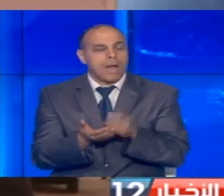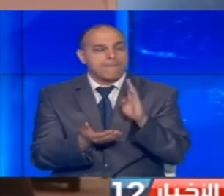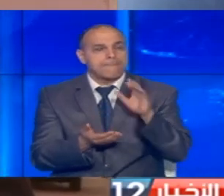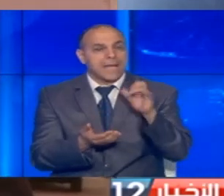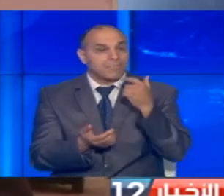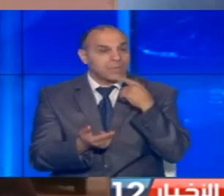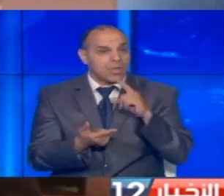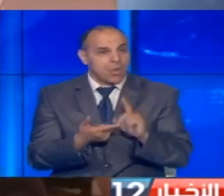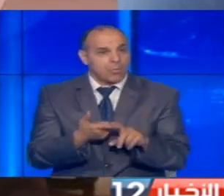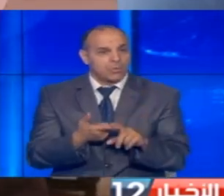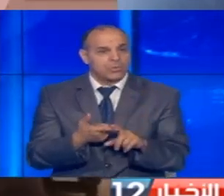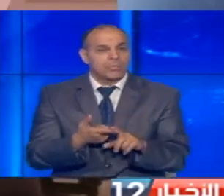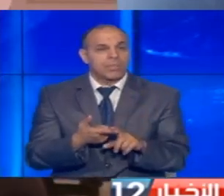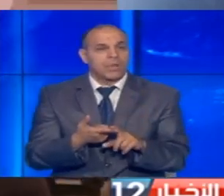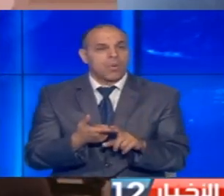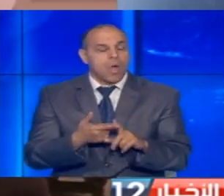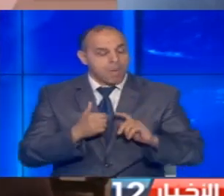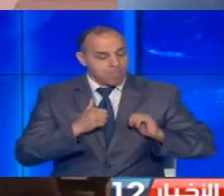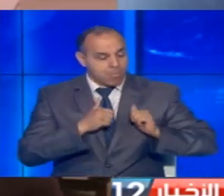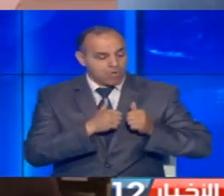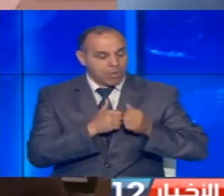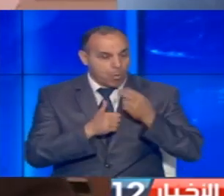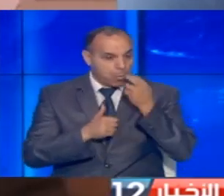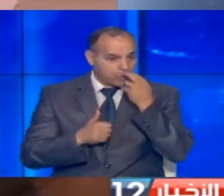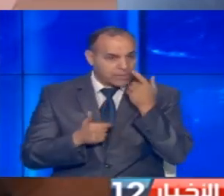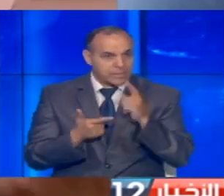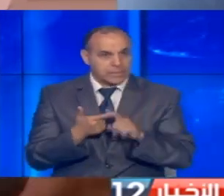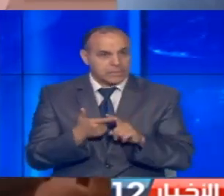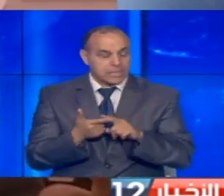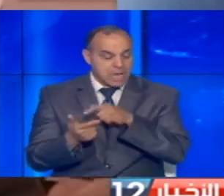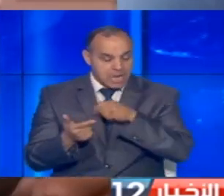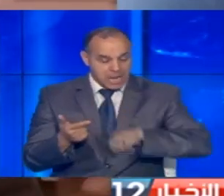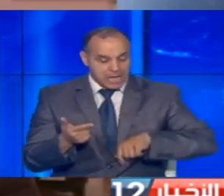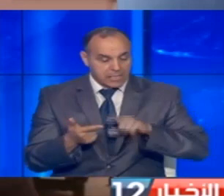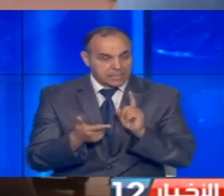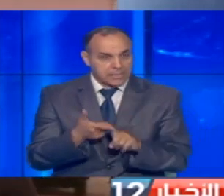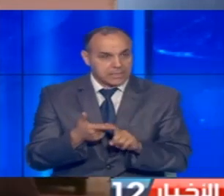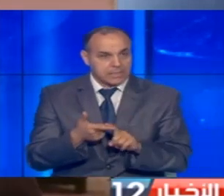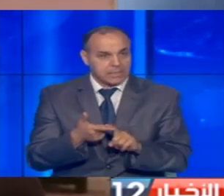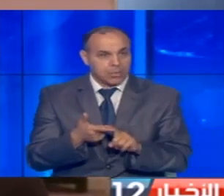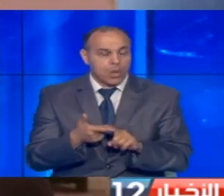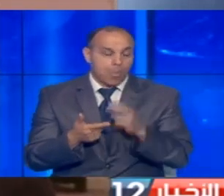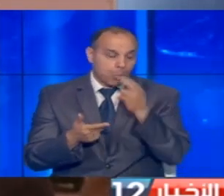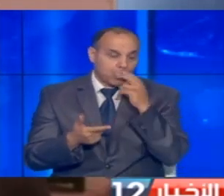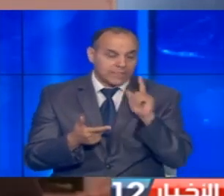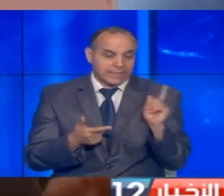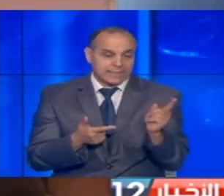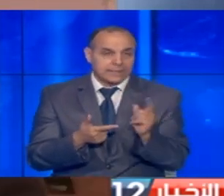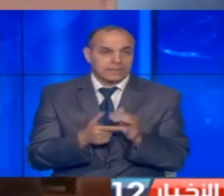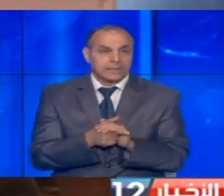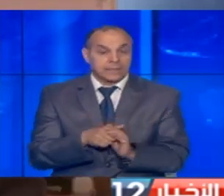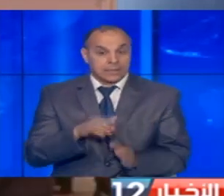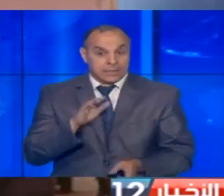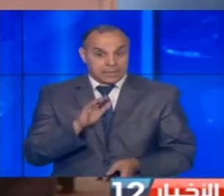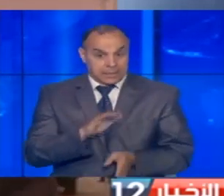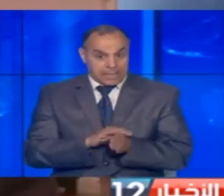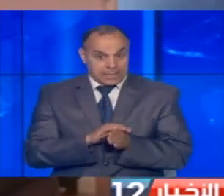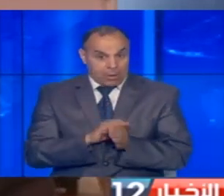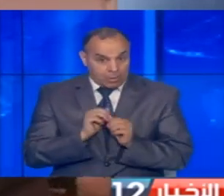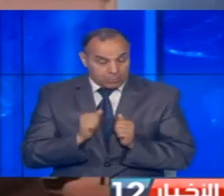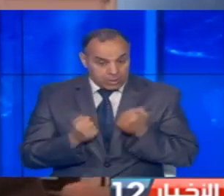للبكالوريا وفي مرافقة أمنية من الحرس الوطني أو من الأمن، ستنطلق